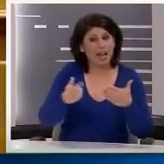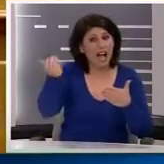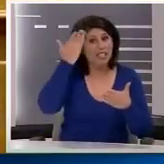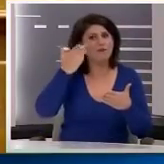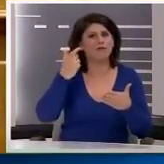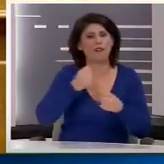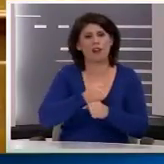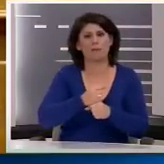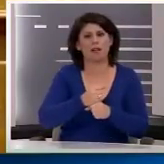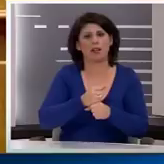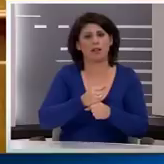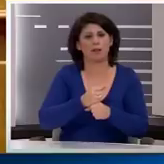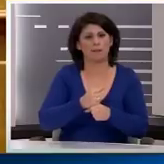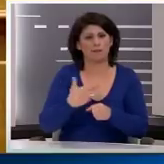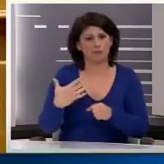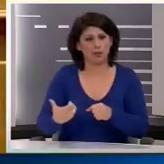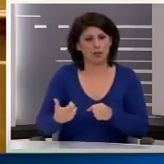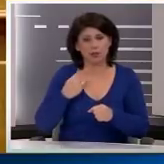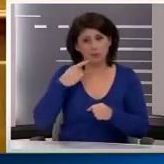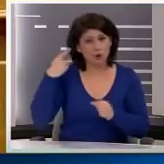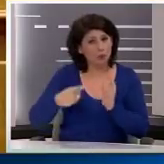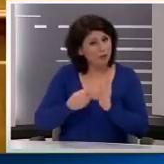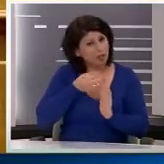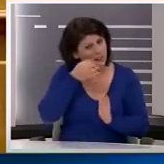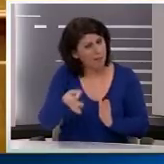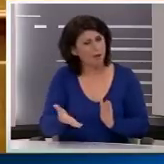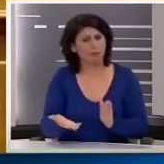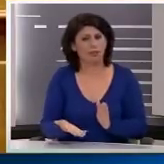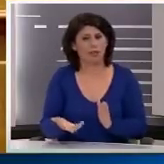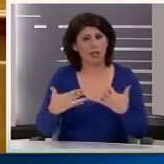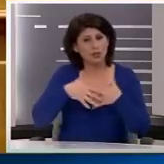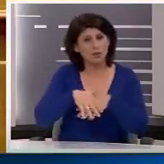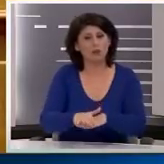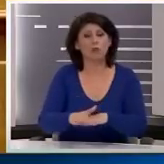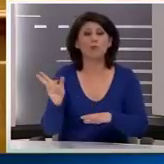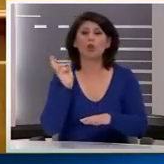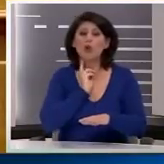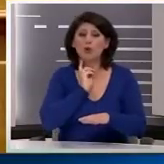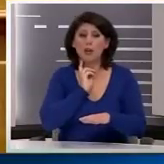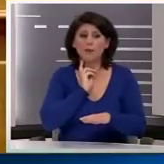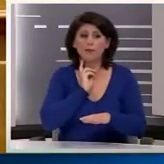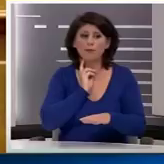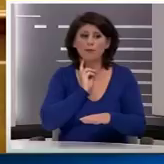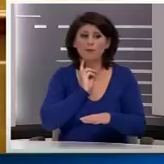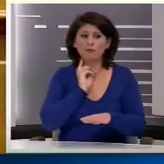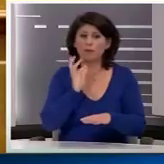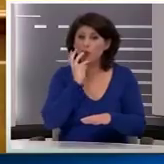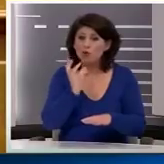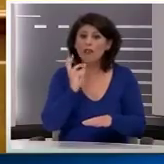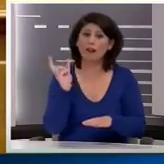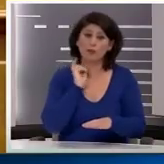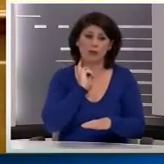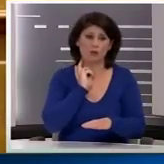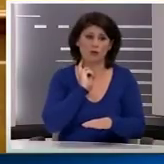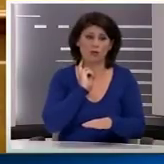και διεθνείς πρωτοβουλίες γι' αυτό, αναφέρθηκα την προηγούμενη φορά. Ενσωματώνουμε πρωτόκολλα, σοβαρά